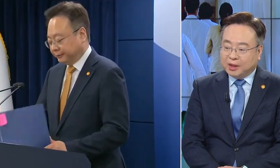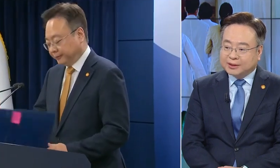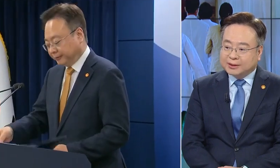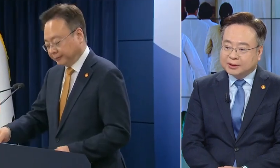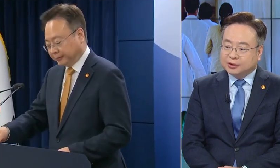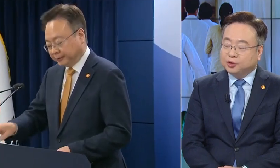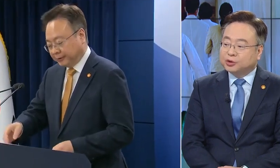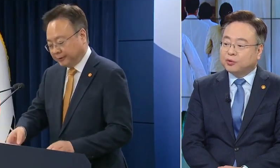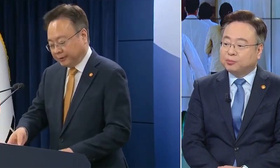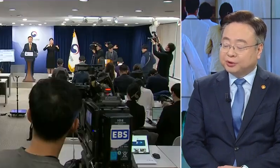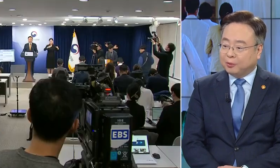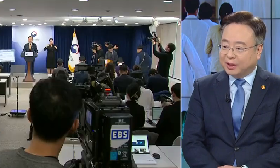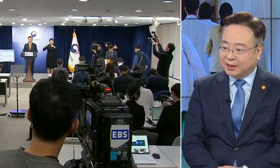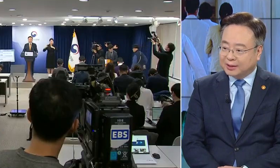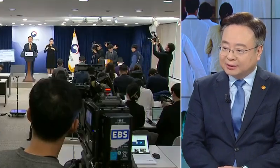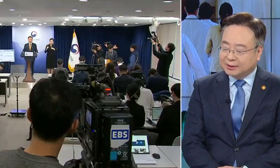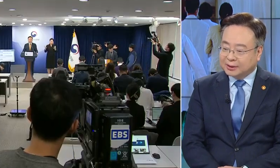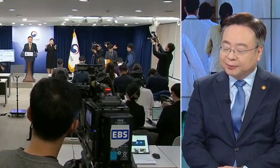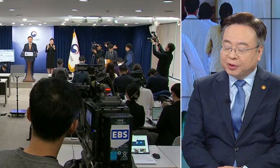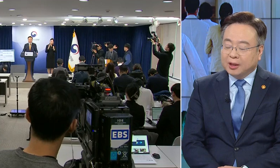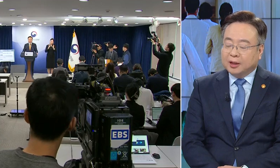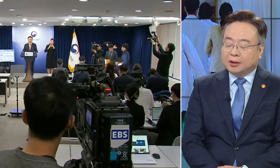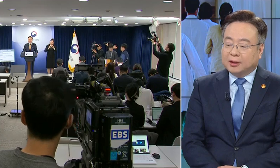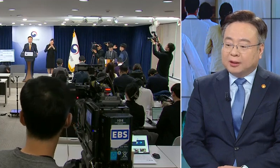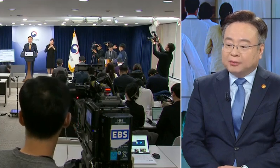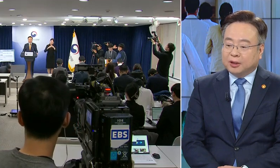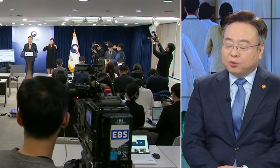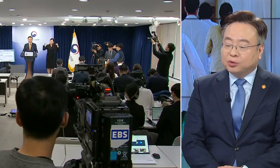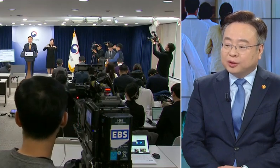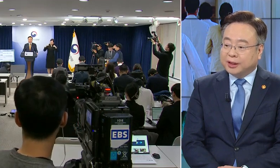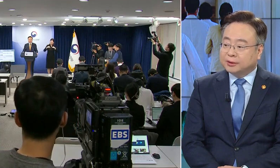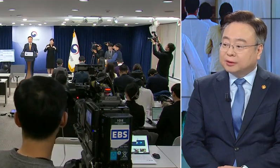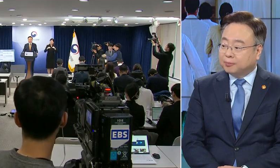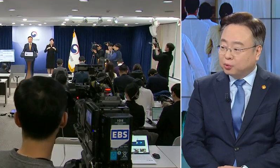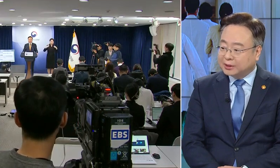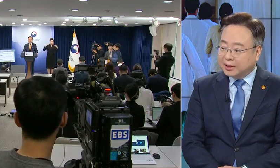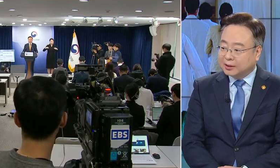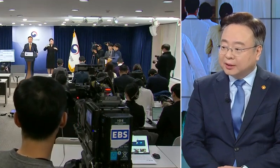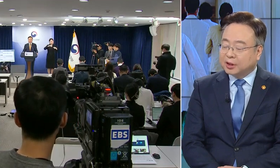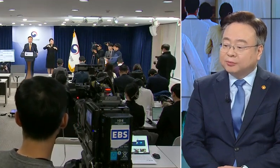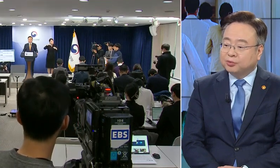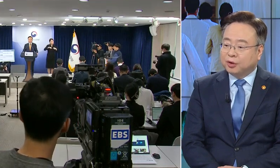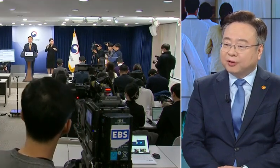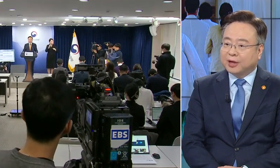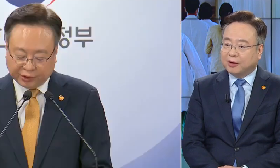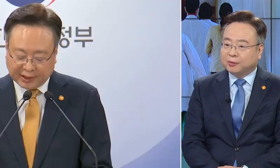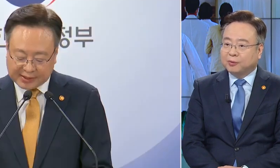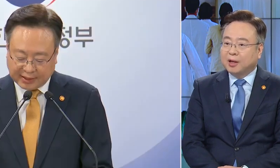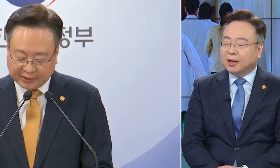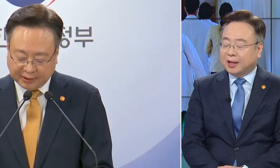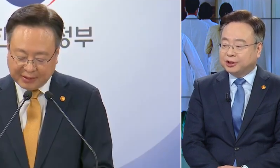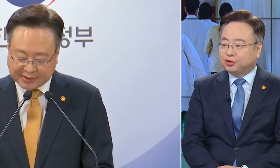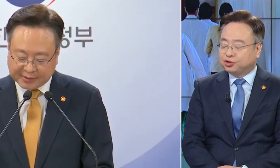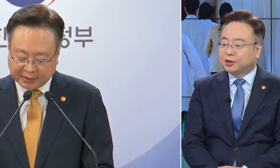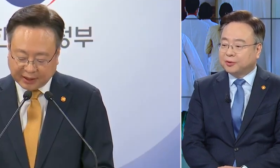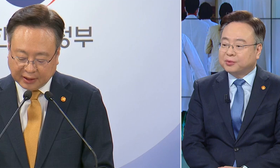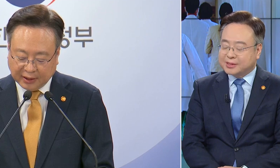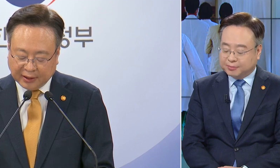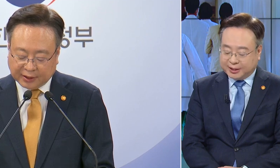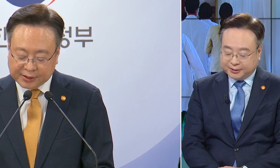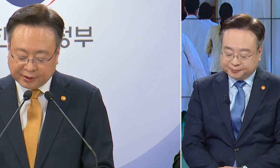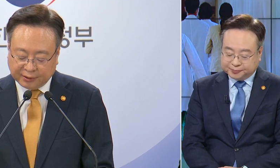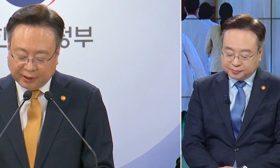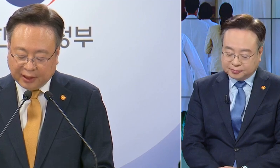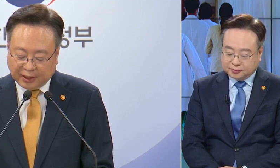의협에서 요구하시는 의료사고 부담 완화라든지 그다음에 공정한 그 보상, 그다음에 네. 근무 여건 강화도 같이